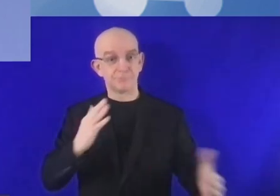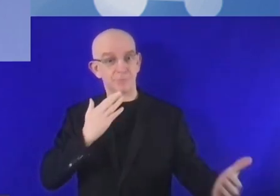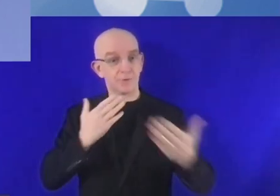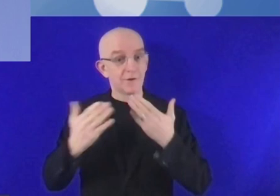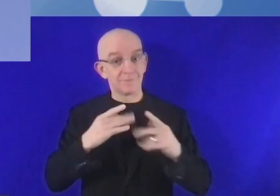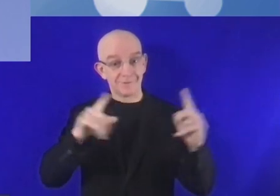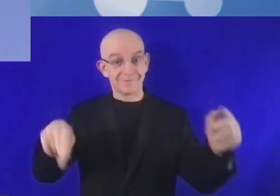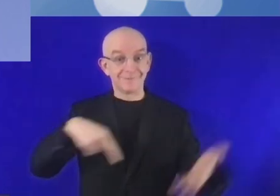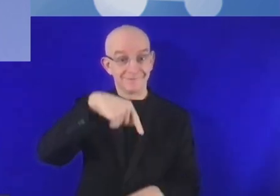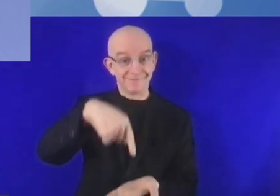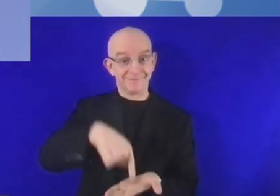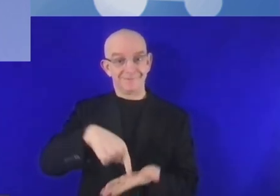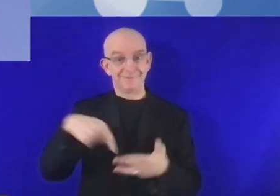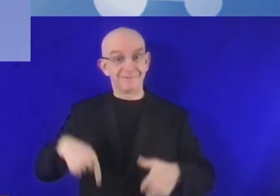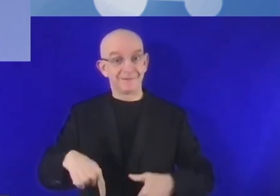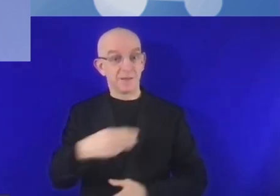Katowicach.